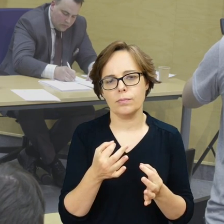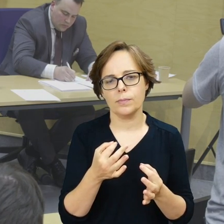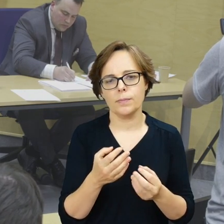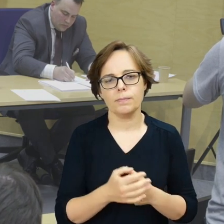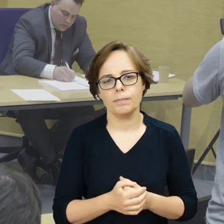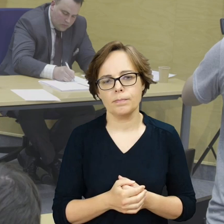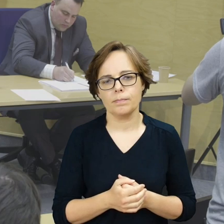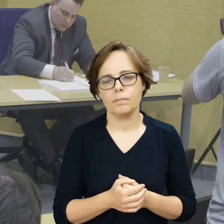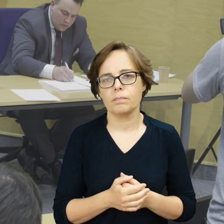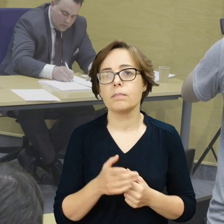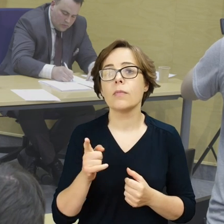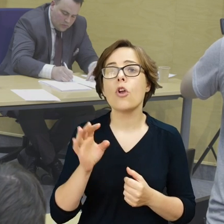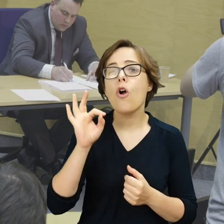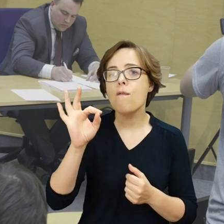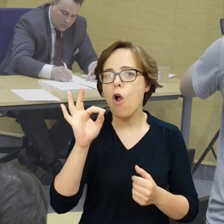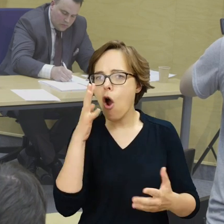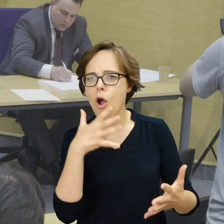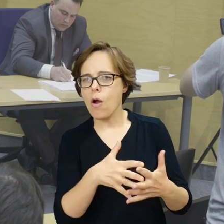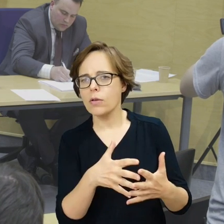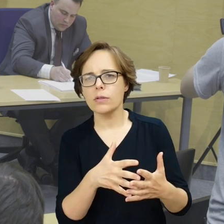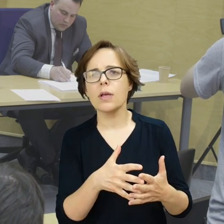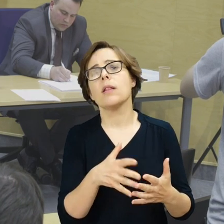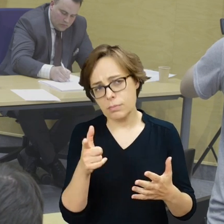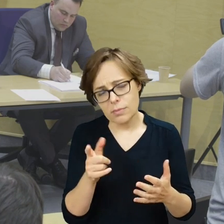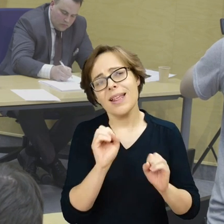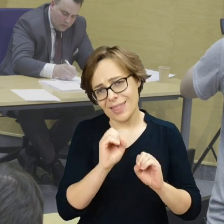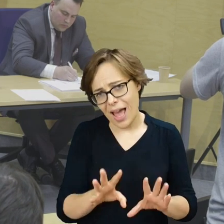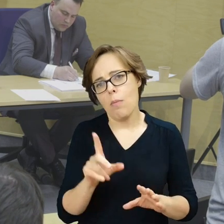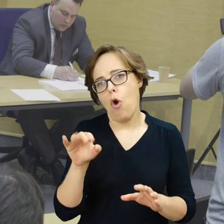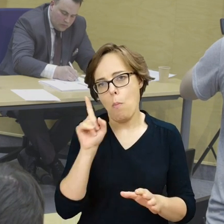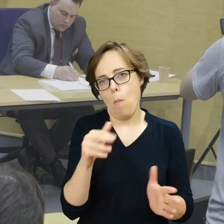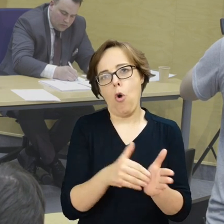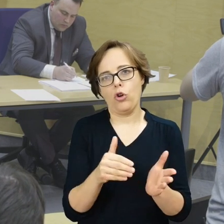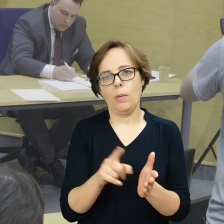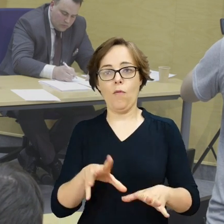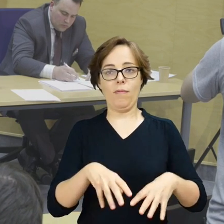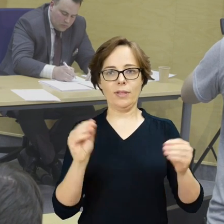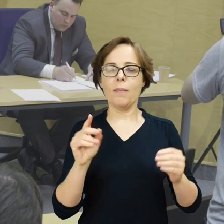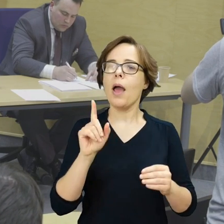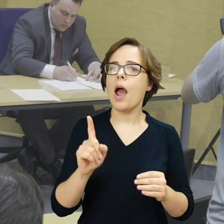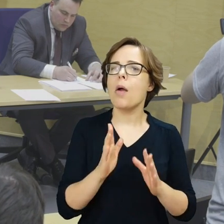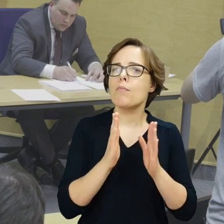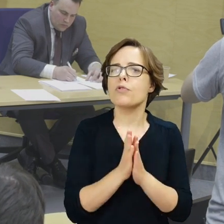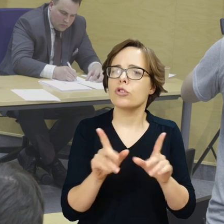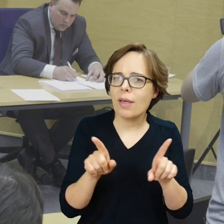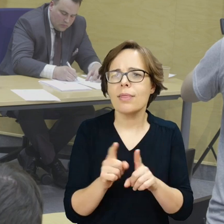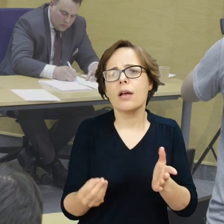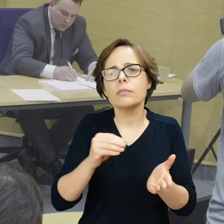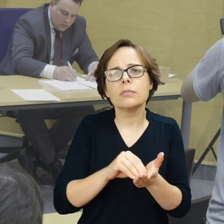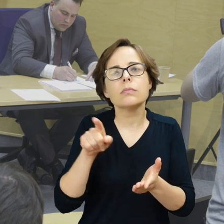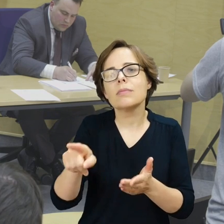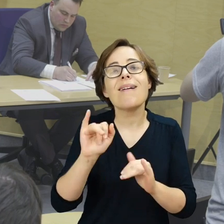nawet nie tyle swoich diagnozach, bo te są konieczne tytułem pewnego wprowadzenia, jak wyobrażasz